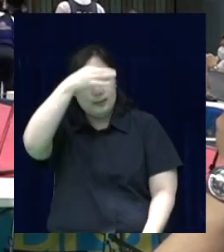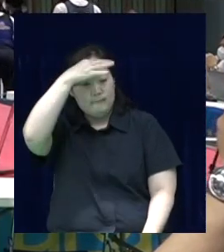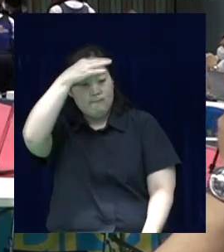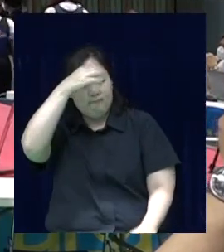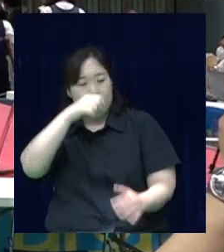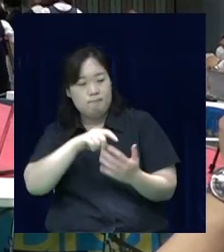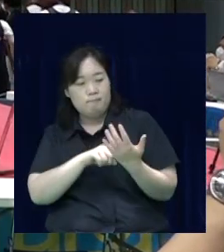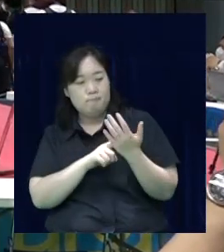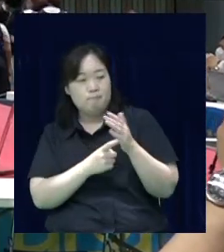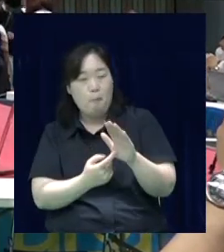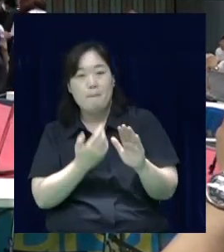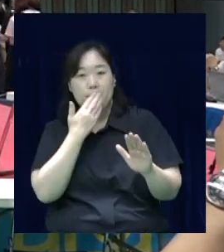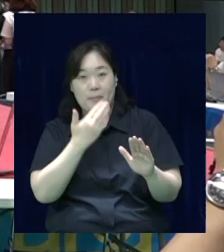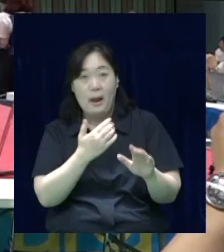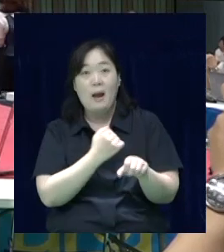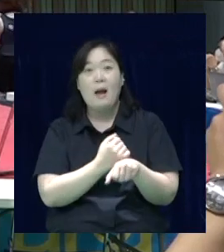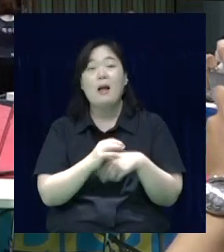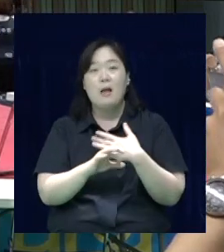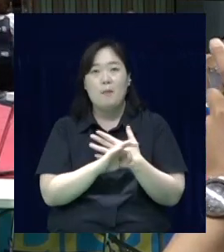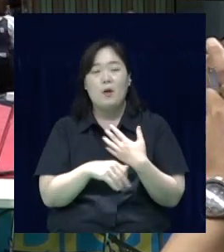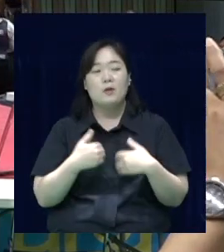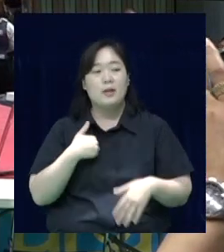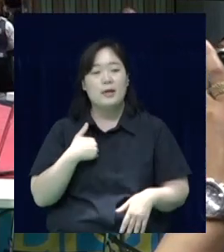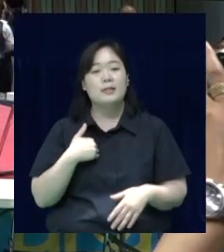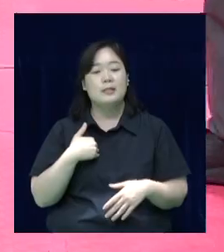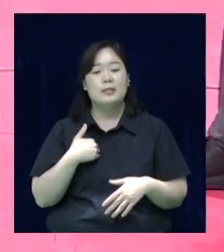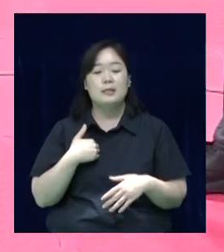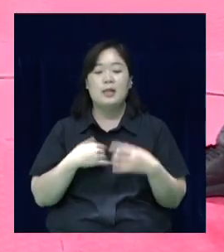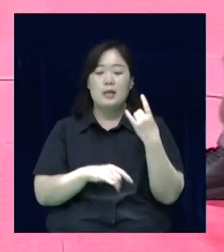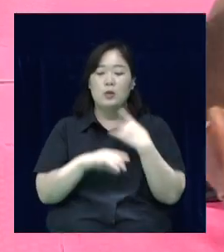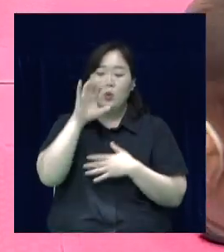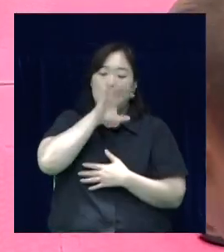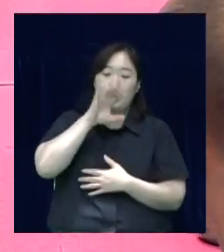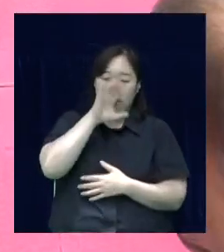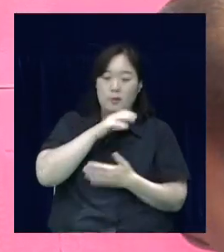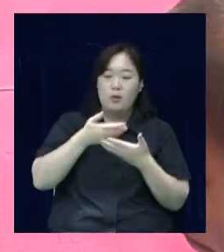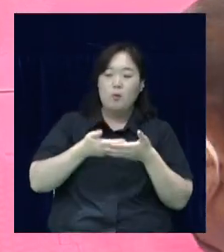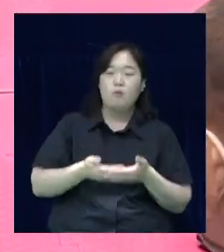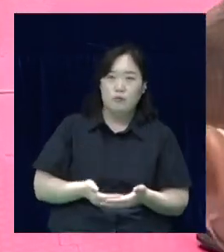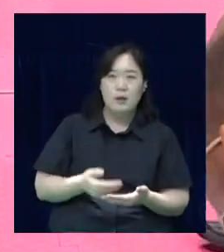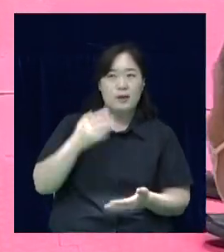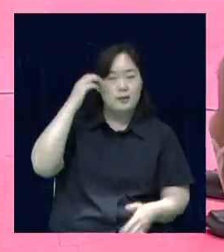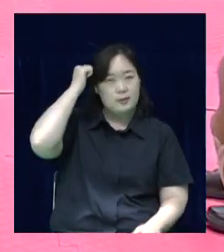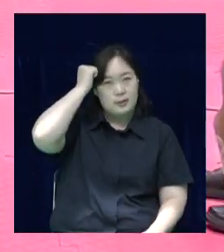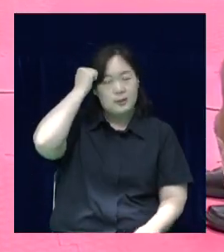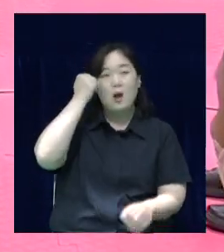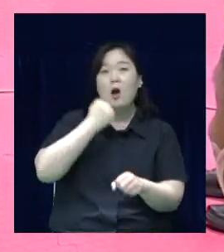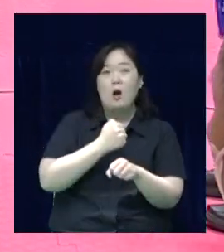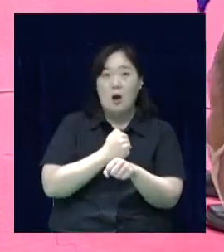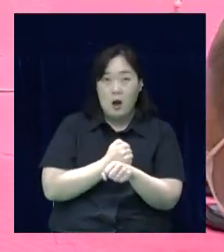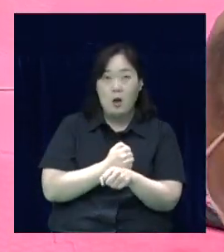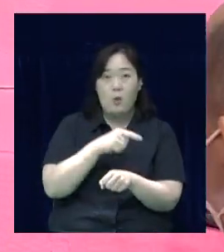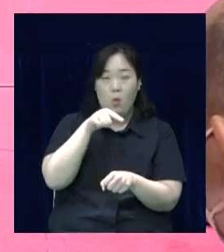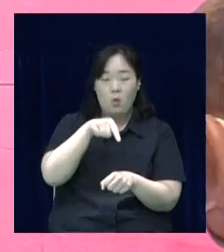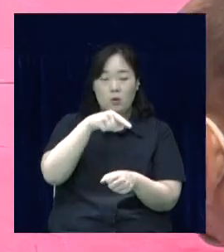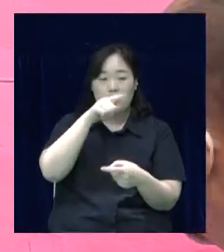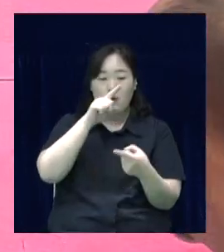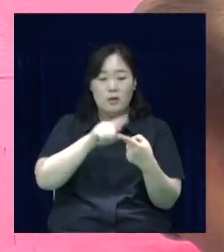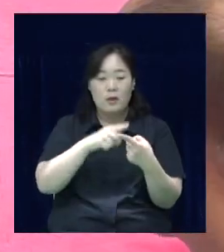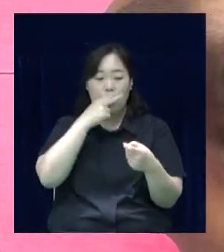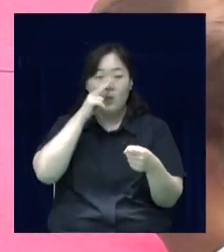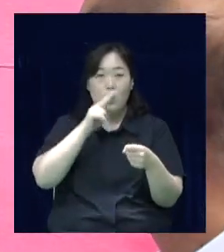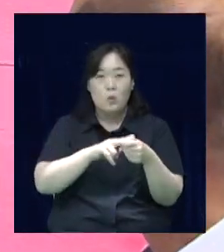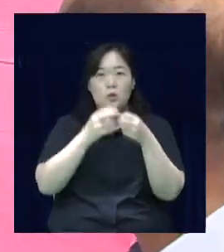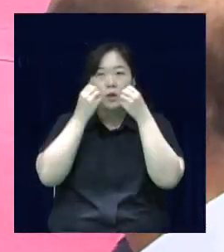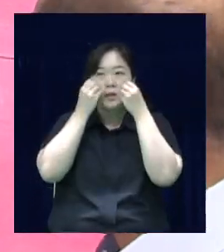네. 그 기량을 바탕으로 해서 본인이 될 수 있는 무게에 집중하고 마지막 3차에는 자기 기록을 도전하는 또